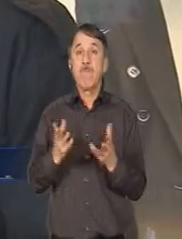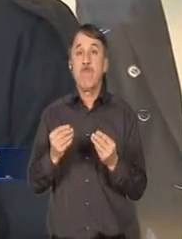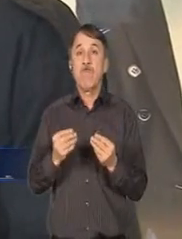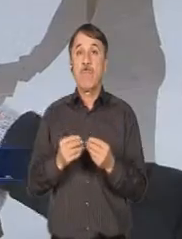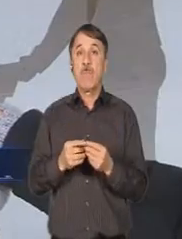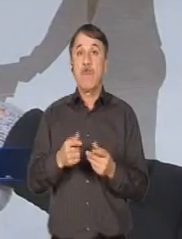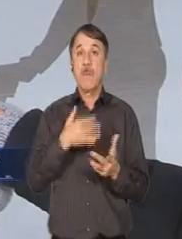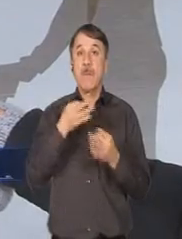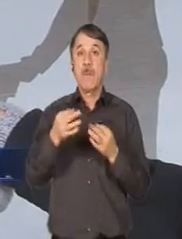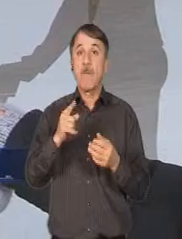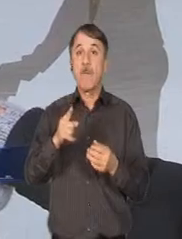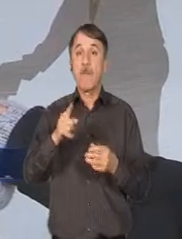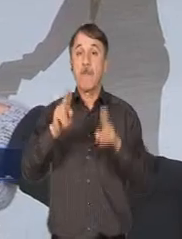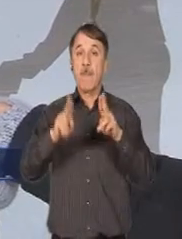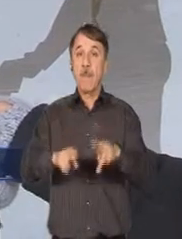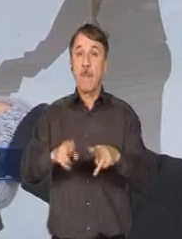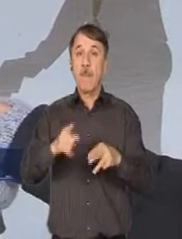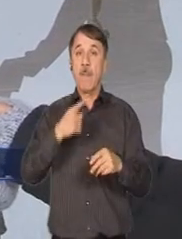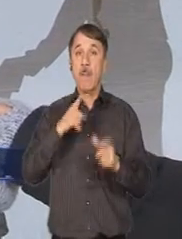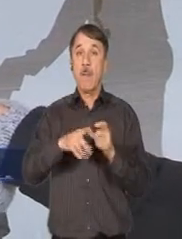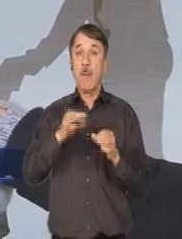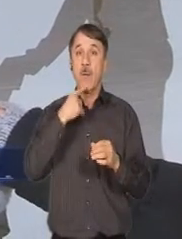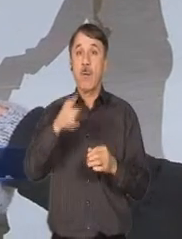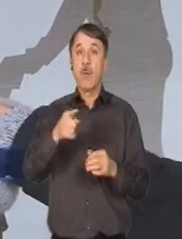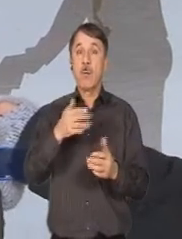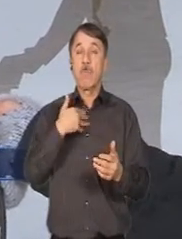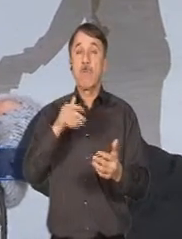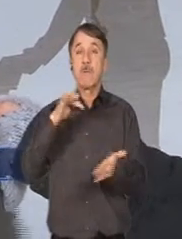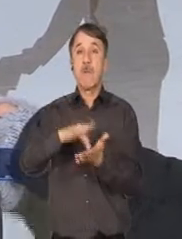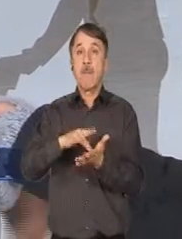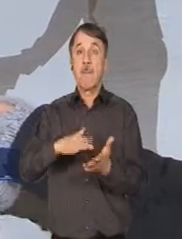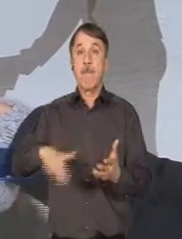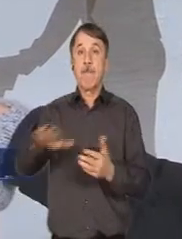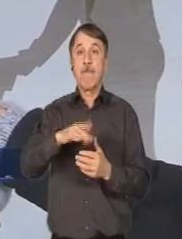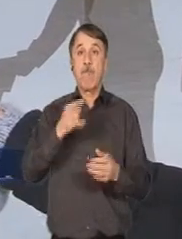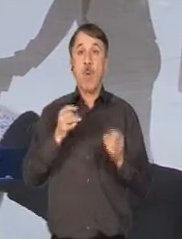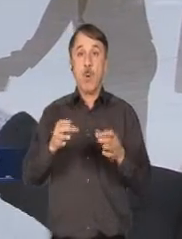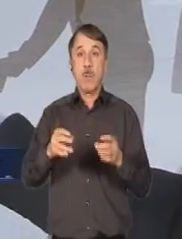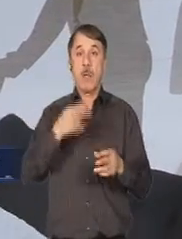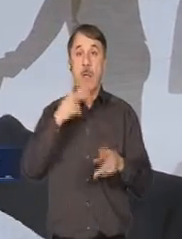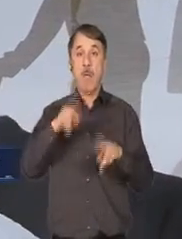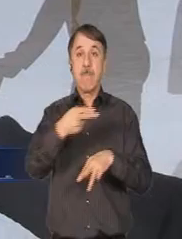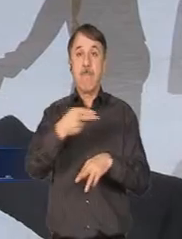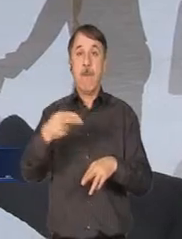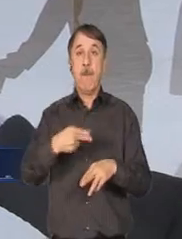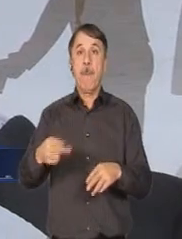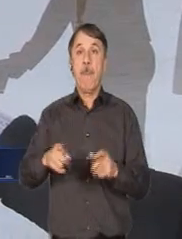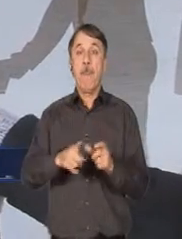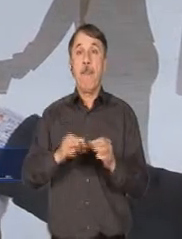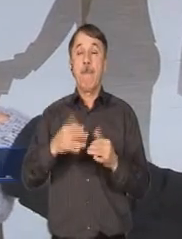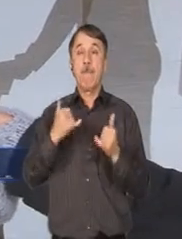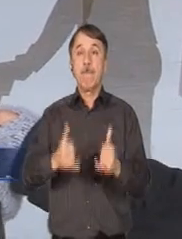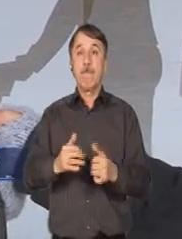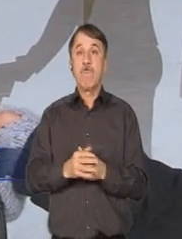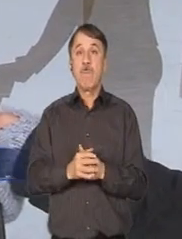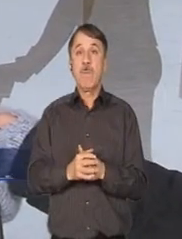uvek treba još. No, to je činjenica. Sad ja tu ne znam, mislim, tu bi ipak trebao neko kompetentan kako to da se reši, da imamo i zelenu površinu i